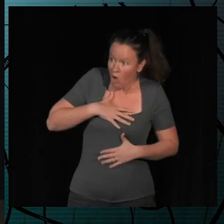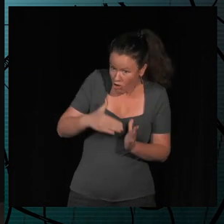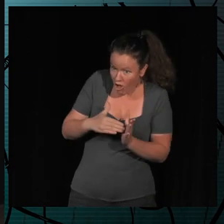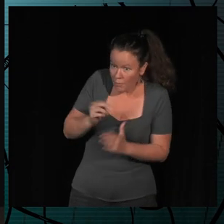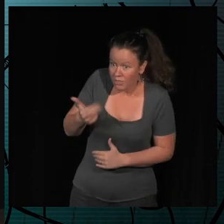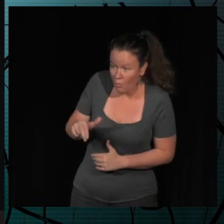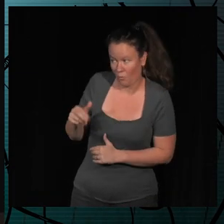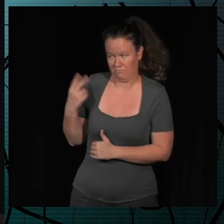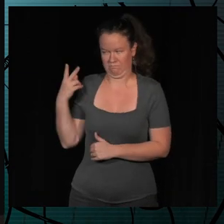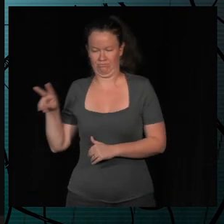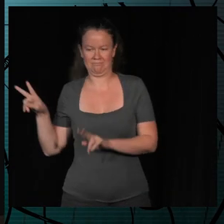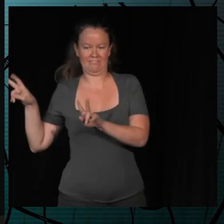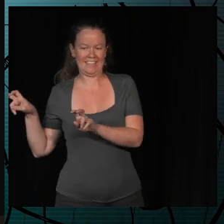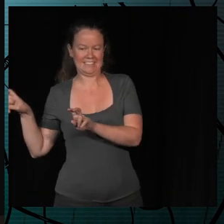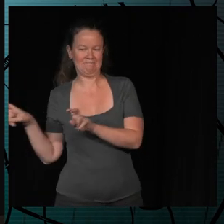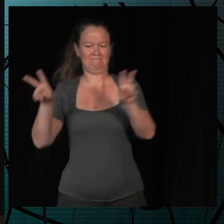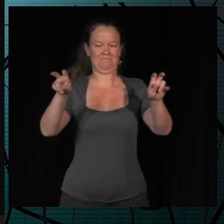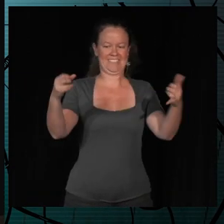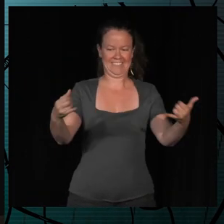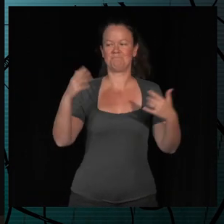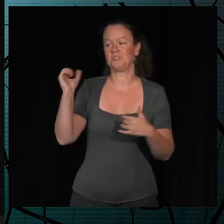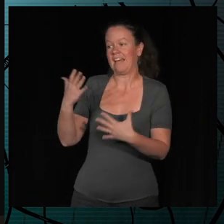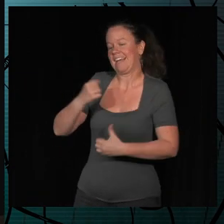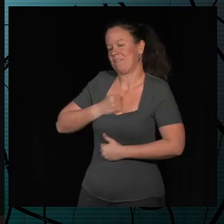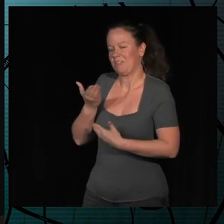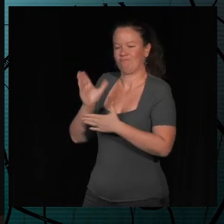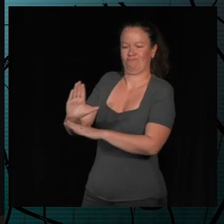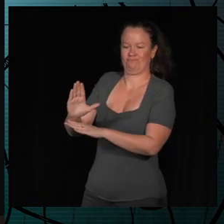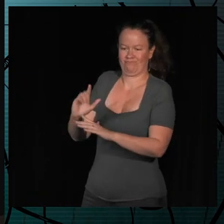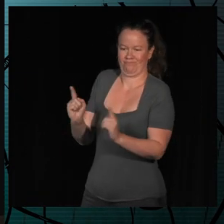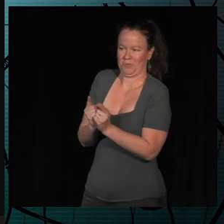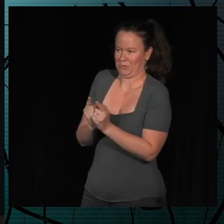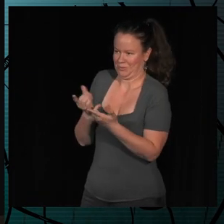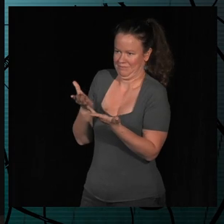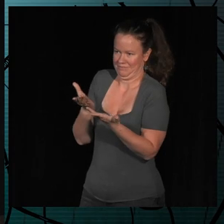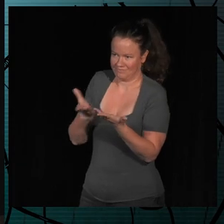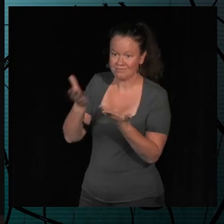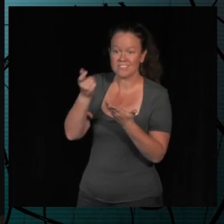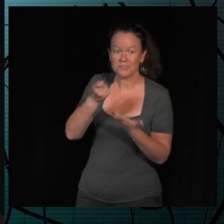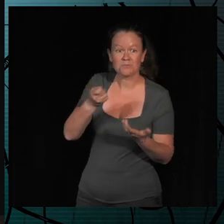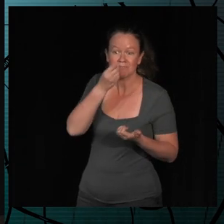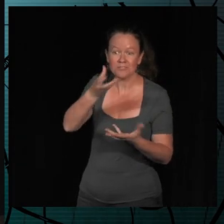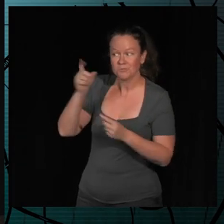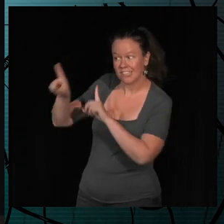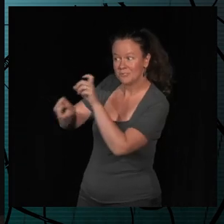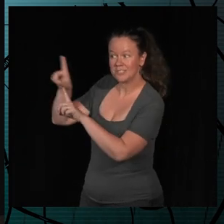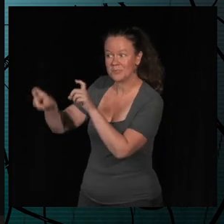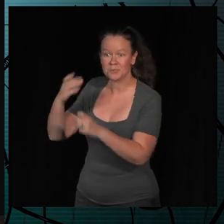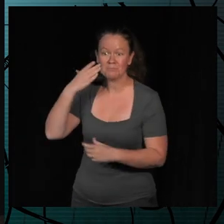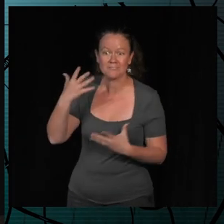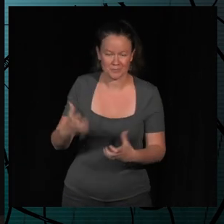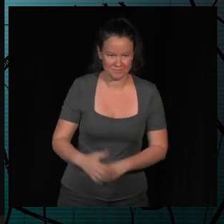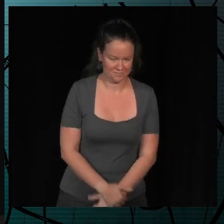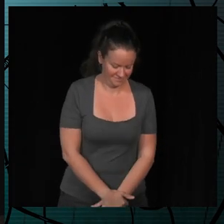de la matinée qui a accepter donc de de faire une petite intervention de clôture à l'issu de laquelle vous pourrez également poser des questions